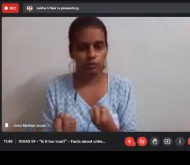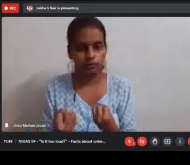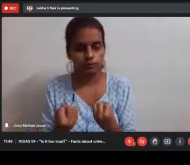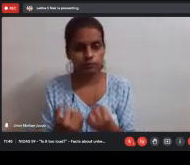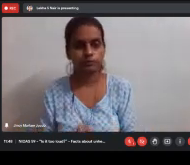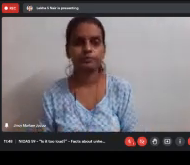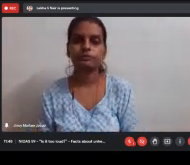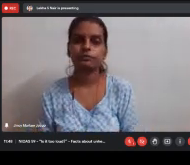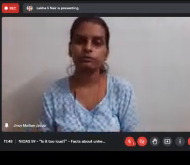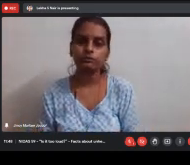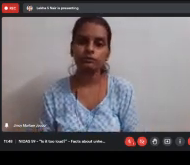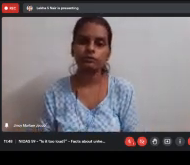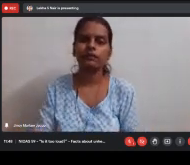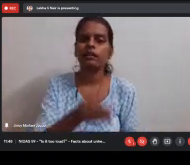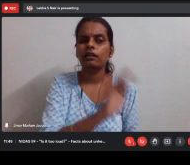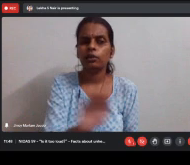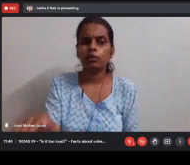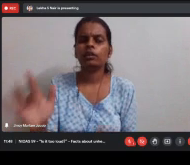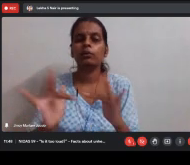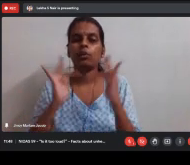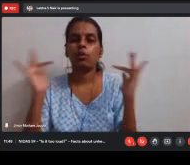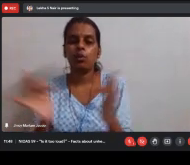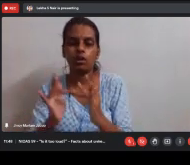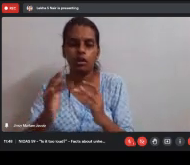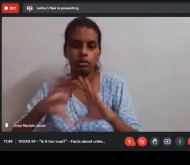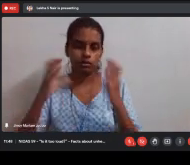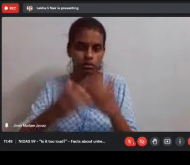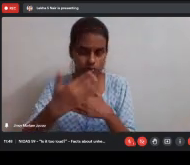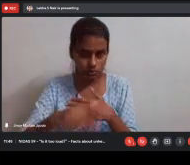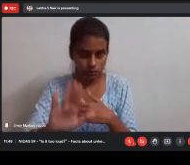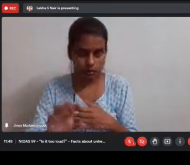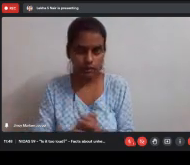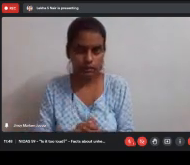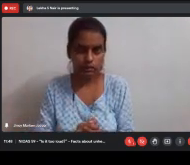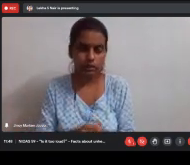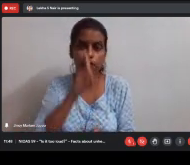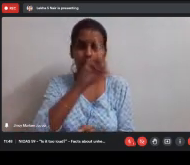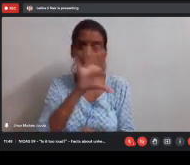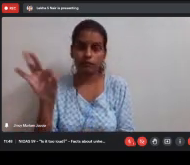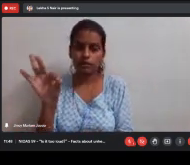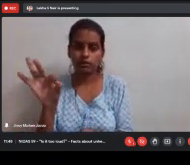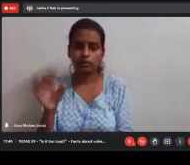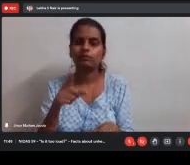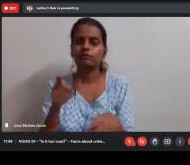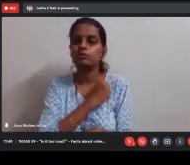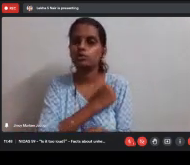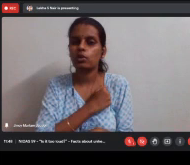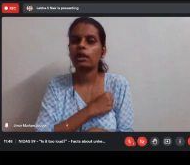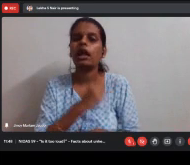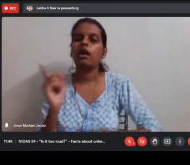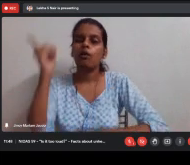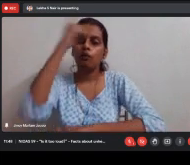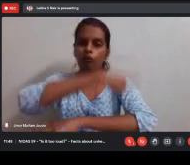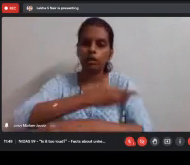എന്ന് പറയുന്നത്, 8 hours കഴിഞ്ഞു കഴിഞ്ഞാൽ യു ഷുഡ് ഗിവ് എ ബ്രേക്ക്. ഒരു ബ്രേക്ക് മേ ബി ഒരു 12 to 14 hours ബ്രേക്ക് കൊടുത്തിട്ടേ പിന്നെ